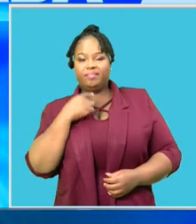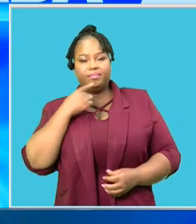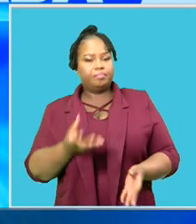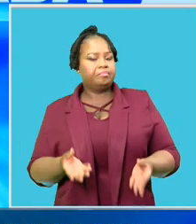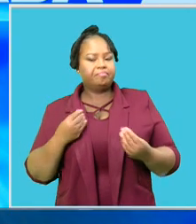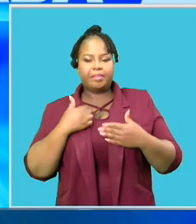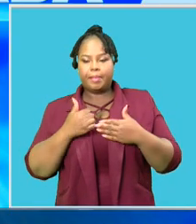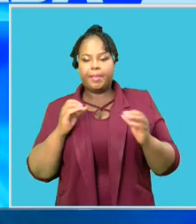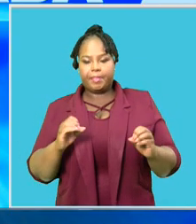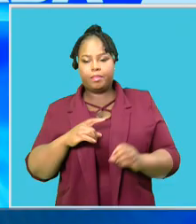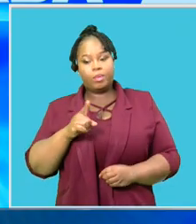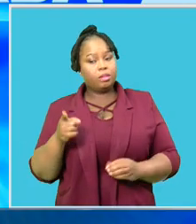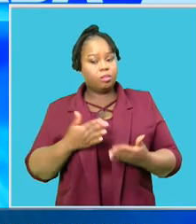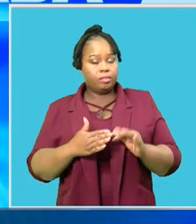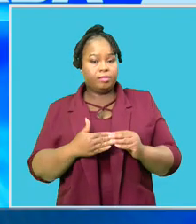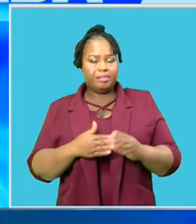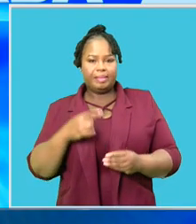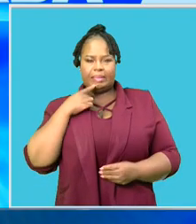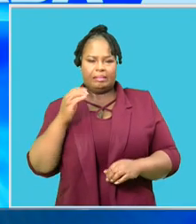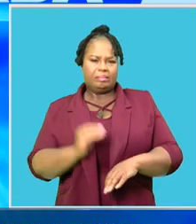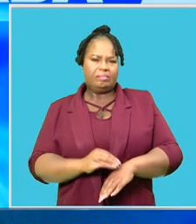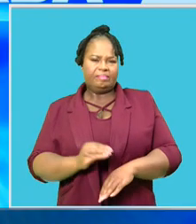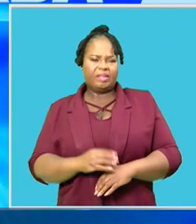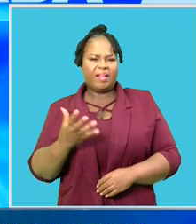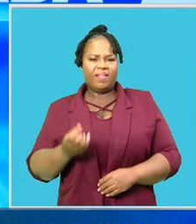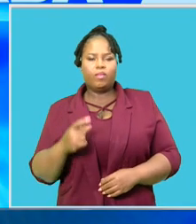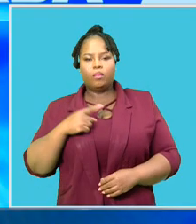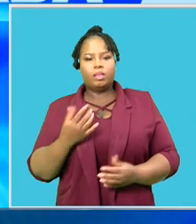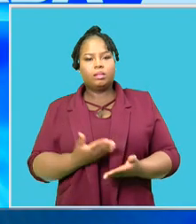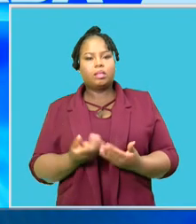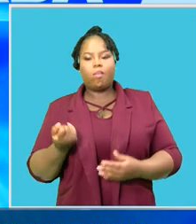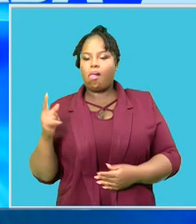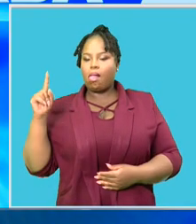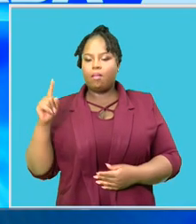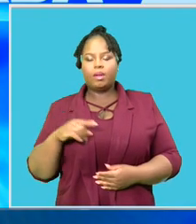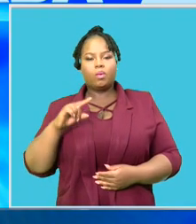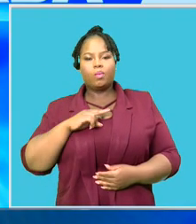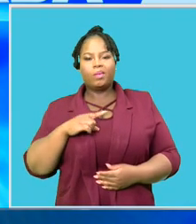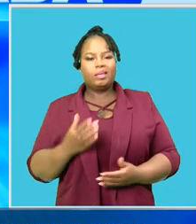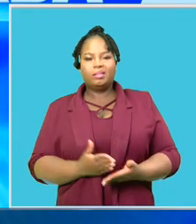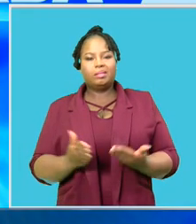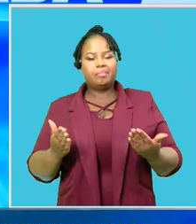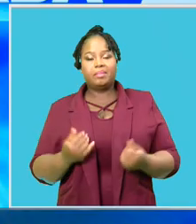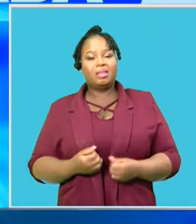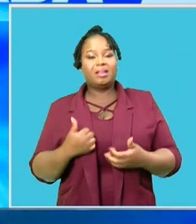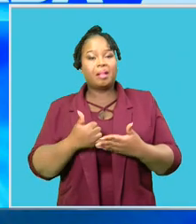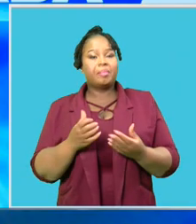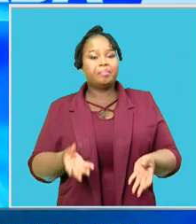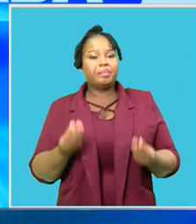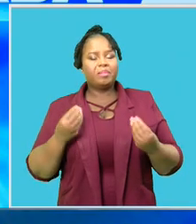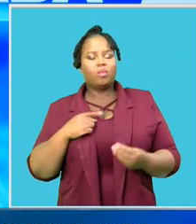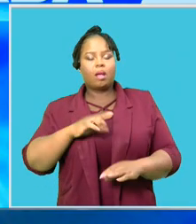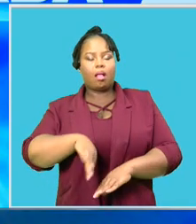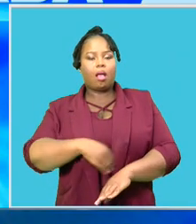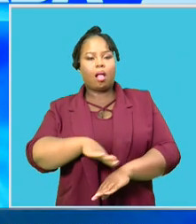ngendlela. Labahlali bathi babhekene nengwadla yenkinga yokujikiswa ngabasebenzi bezempilo abasebenza kulo mtholampilo ngemva kwamahora